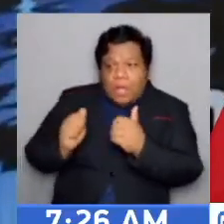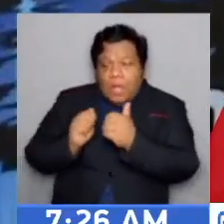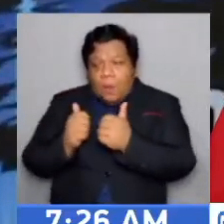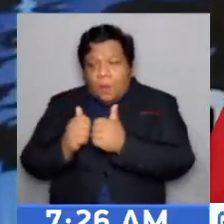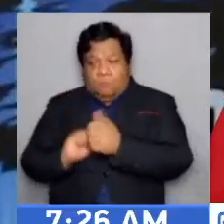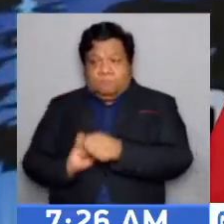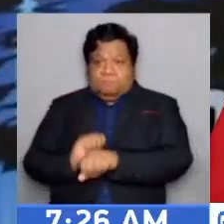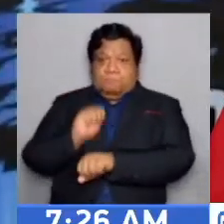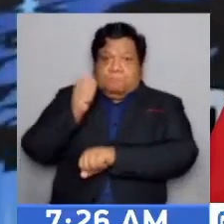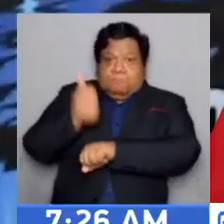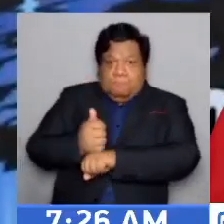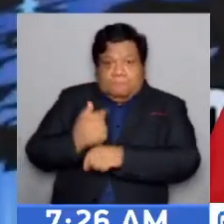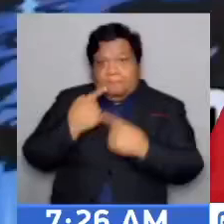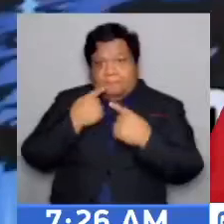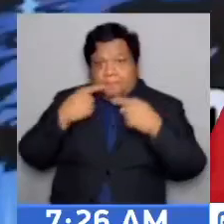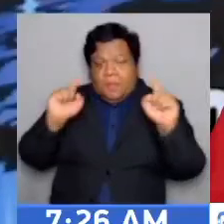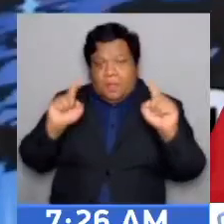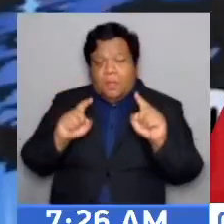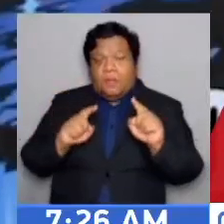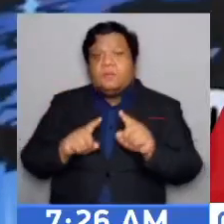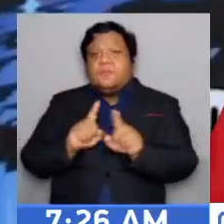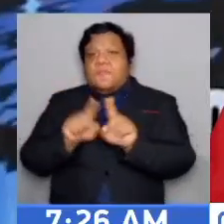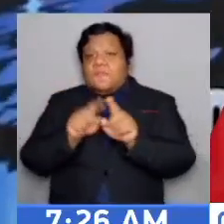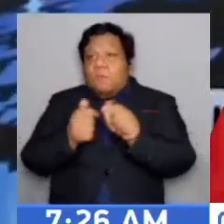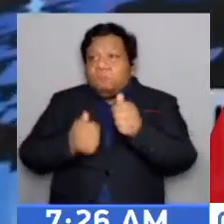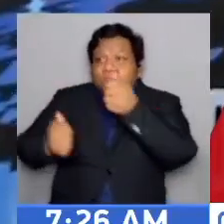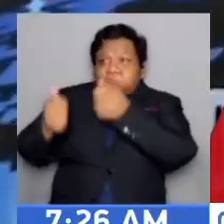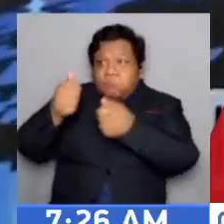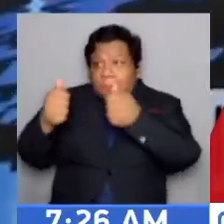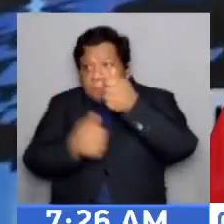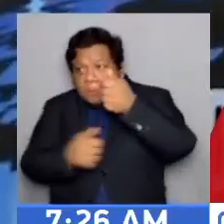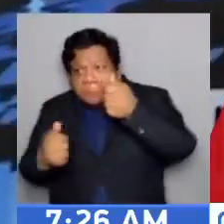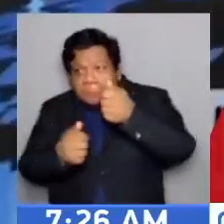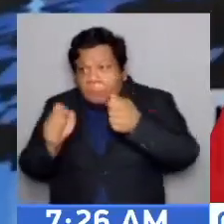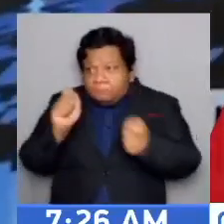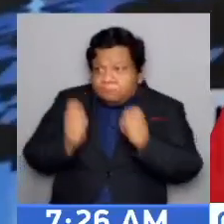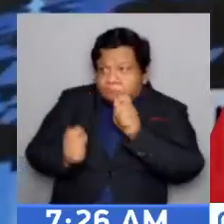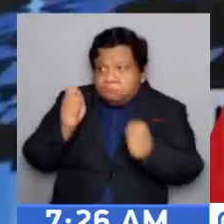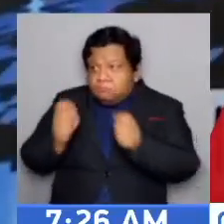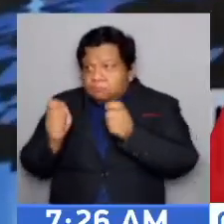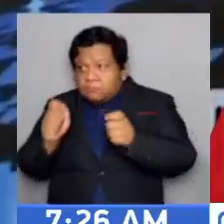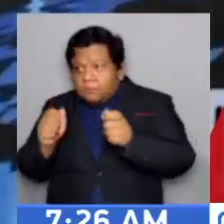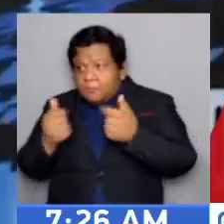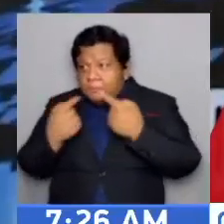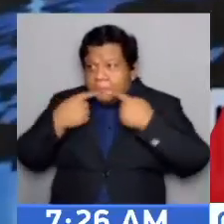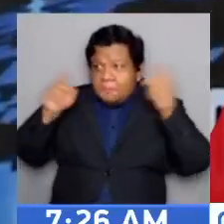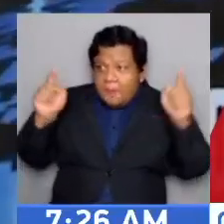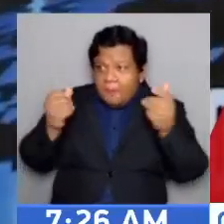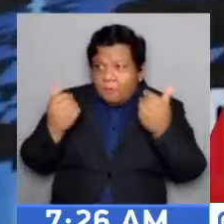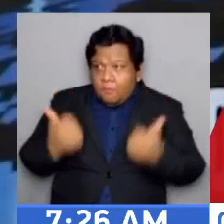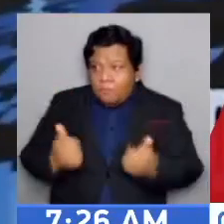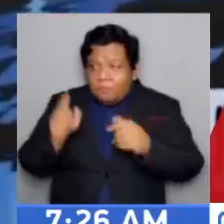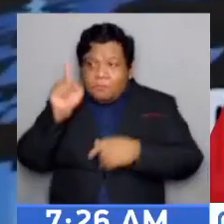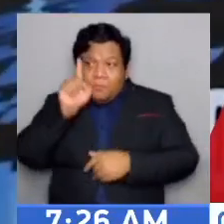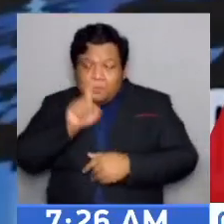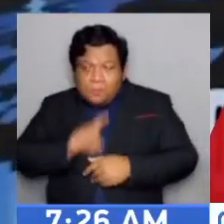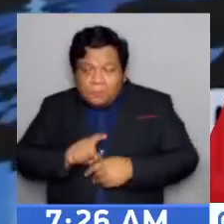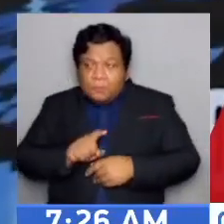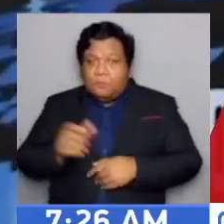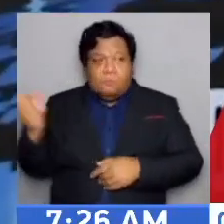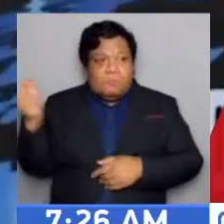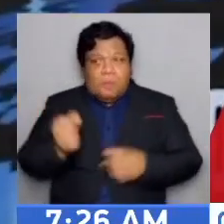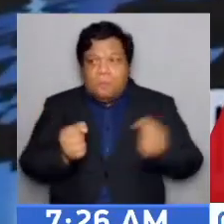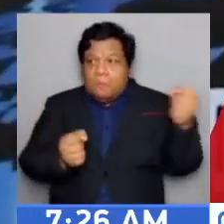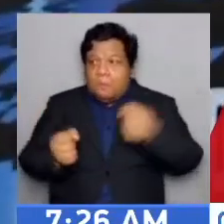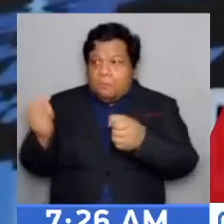institutionalized, and the structural changes that we need to make in the DA have been made, and the appointments in the DA have